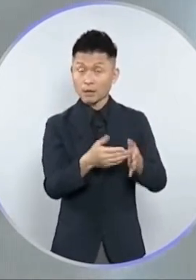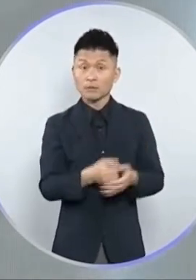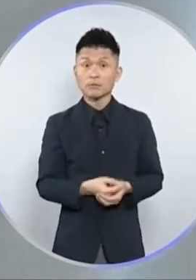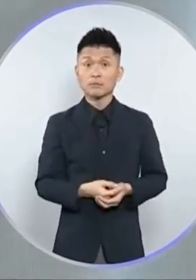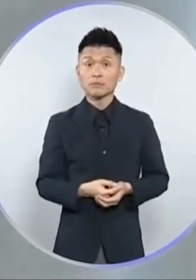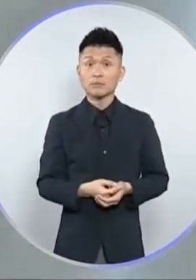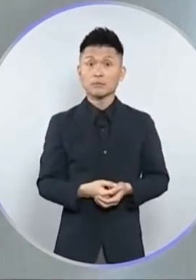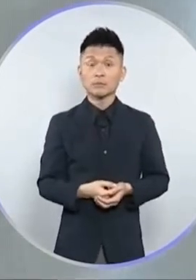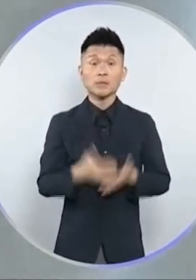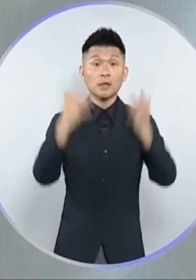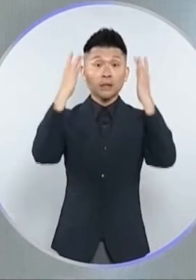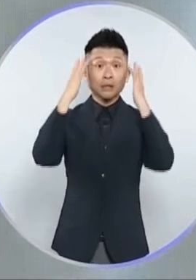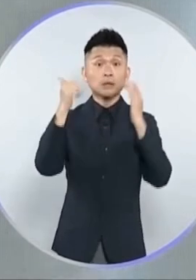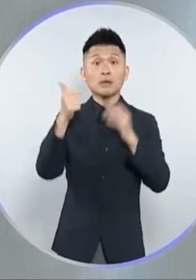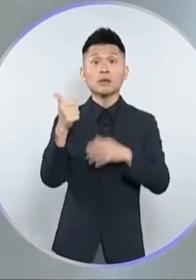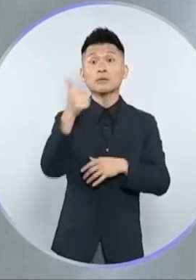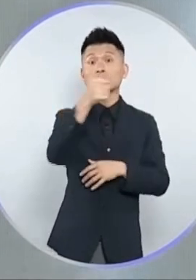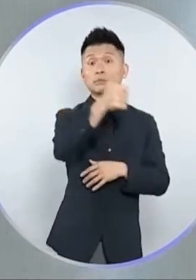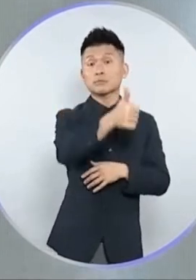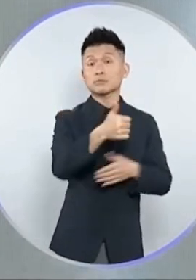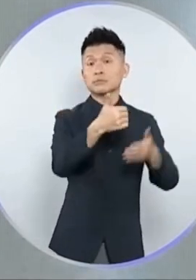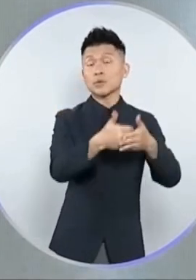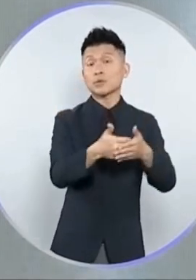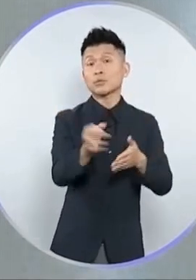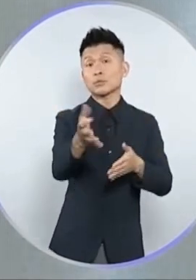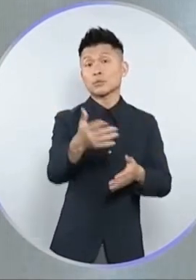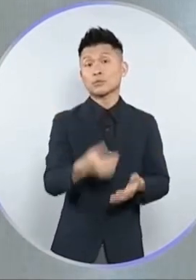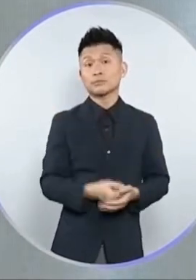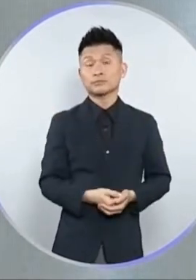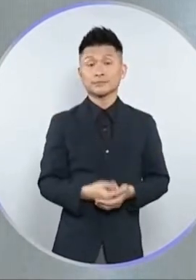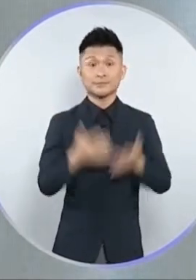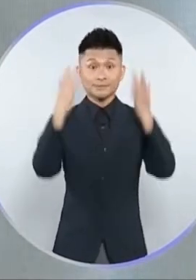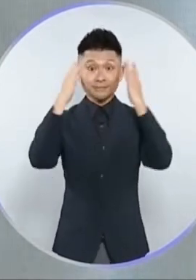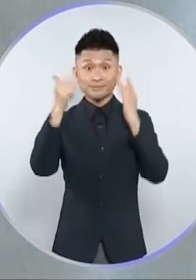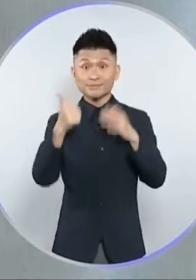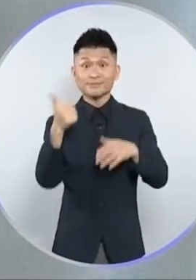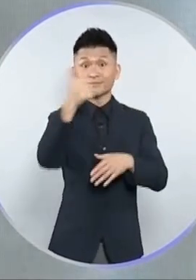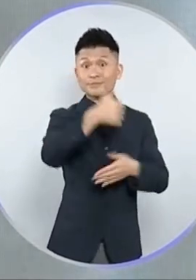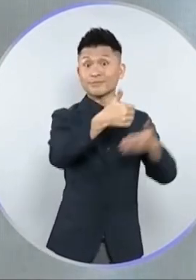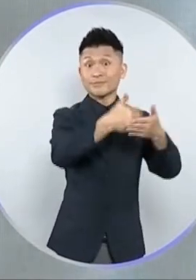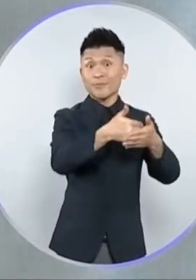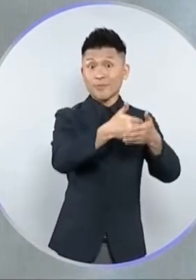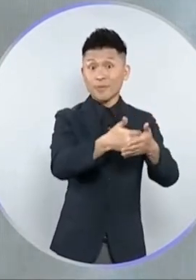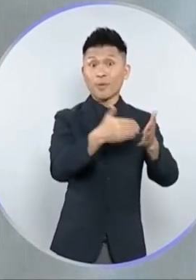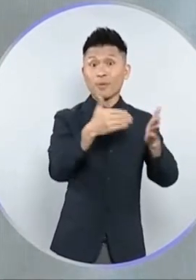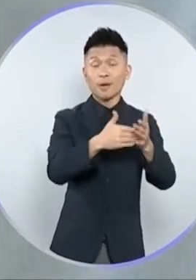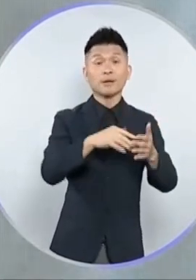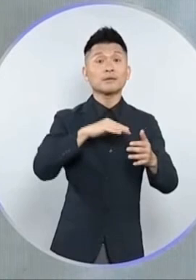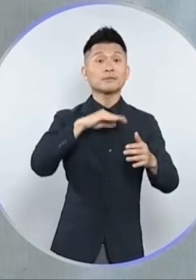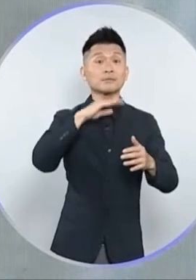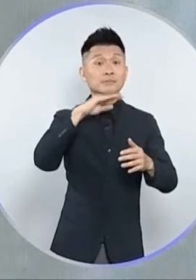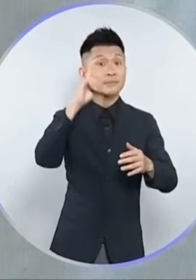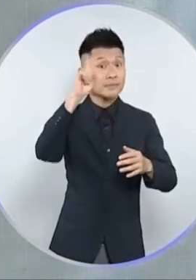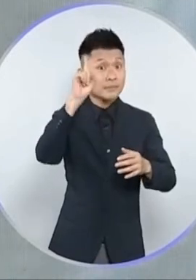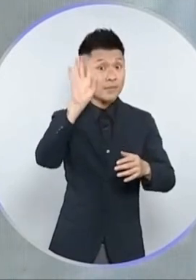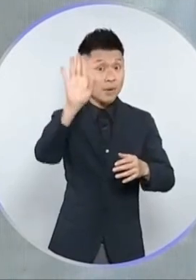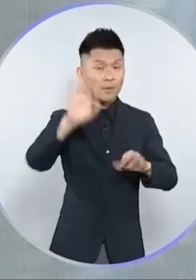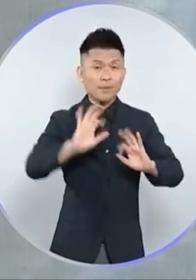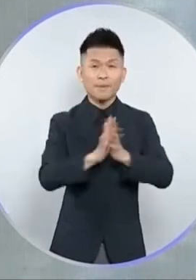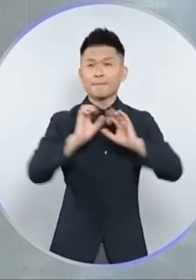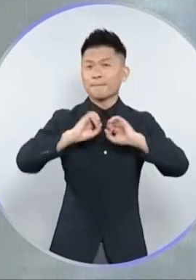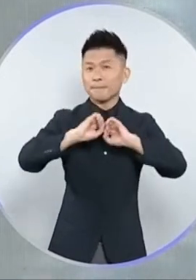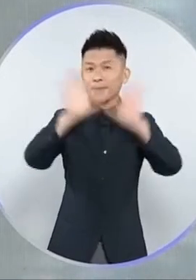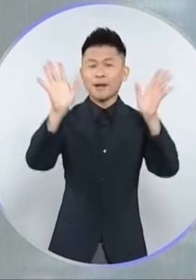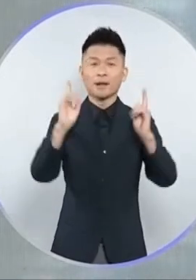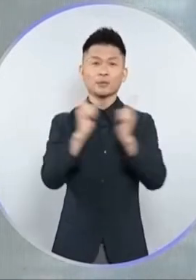那为什么夏立言要到中国去呢？那为什么夏立言到中国去之后隔天就马上发布对台